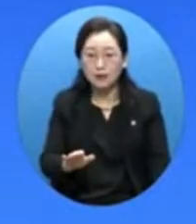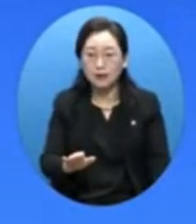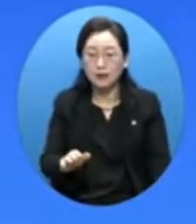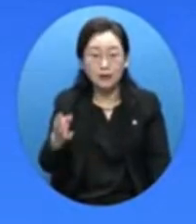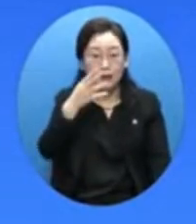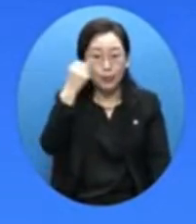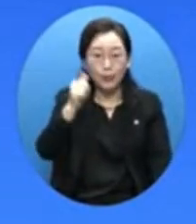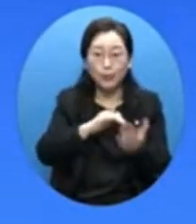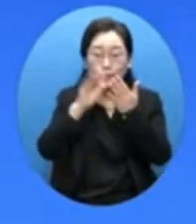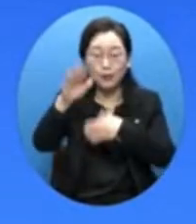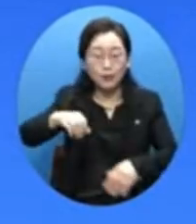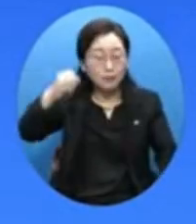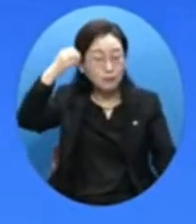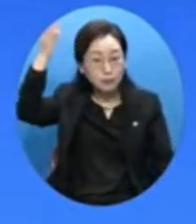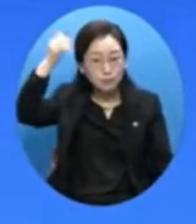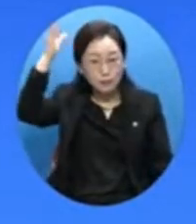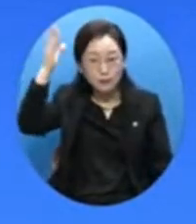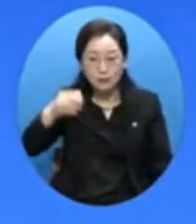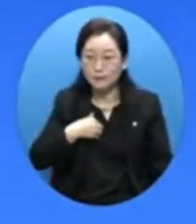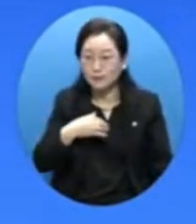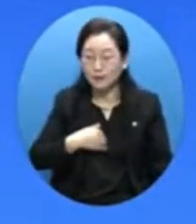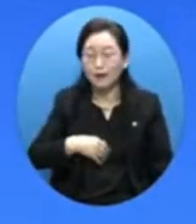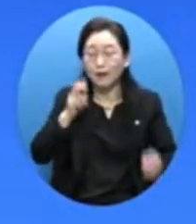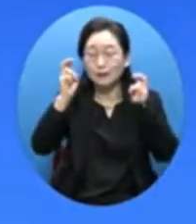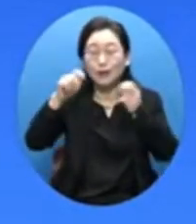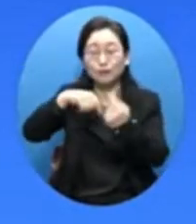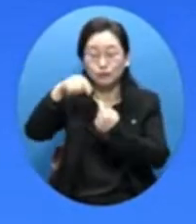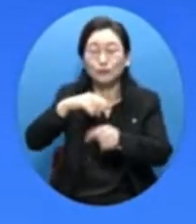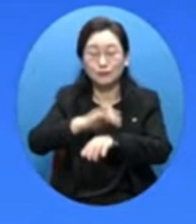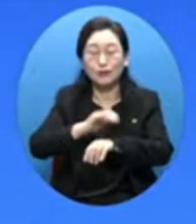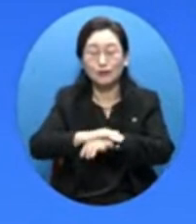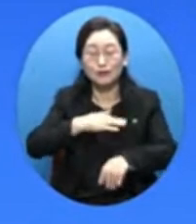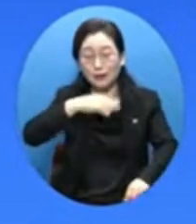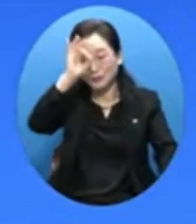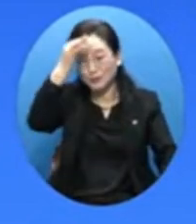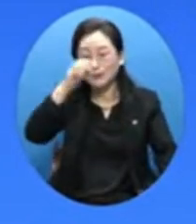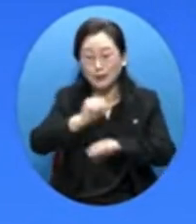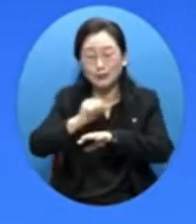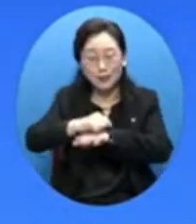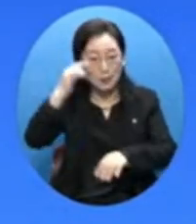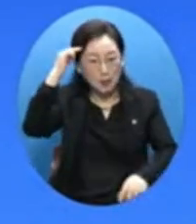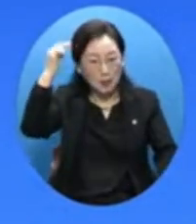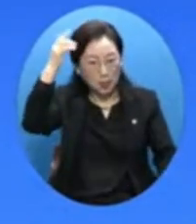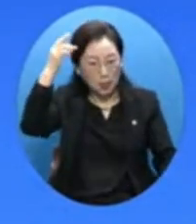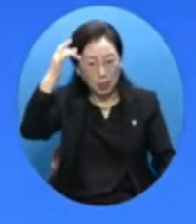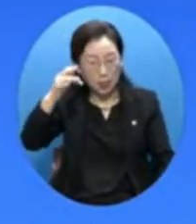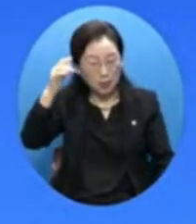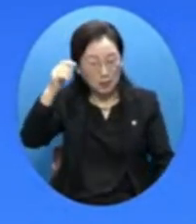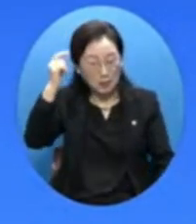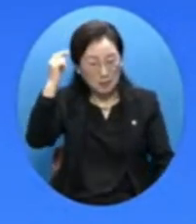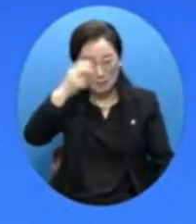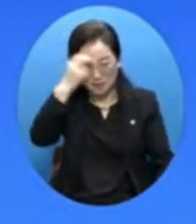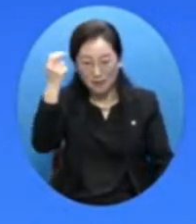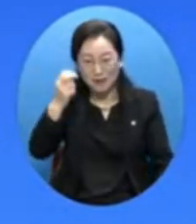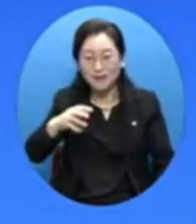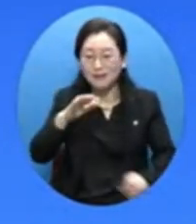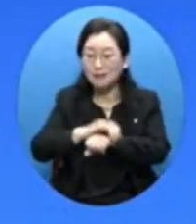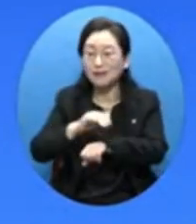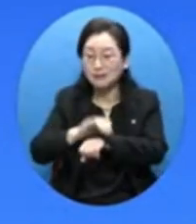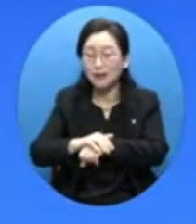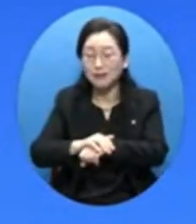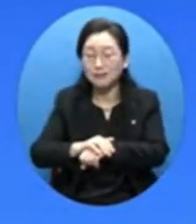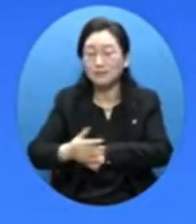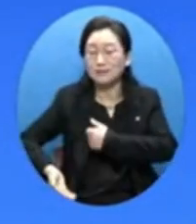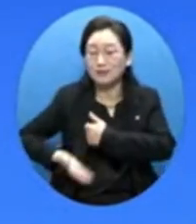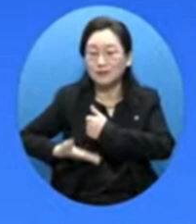되고 나서 그걸 다 잊어버리고 역시 내가 사업을 잘해서 사업이 잘 되는 거야, 역시 내 머리는 참 좋다니까 내가 잘 알고 있었어,